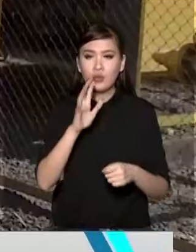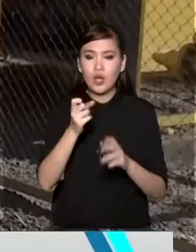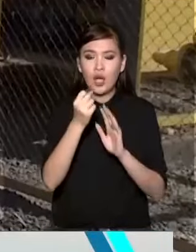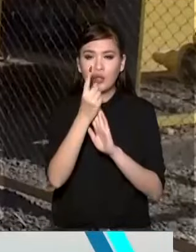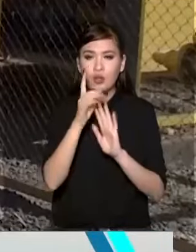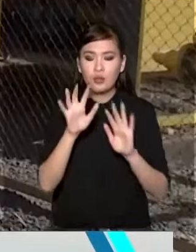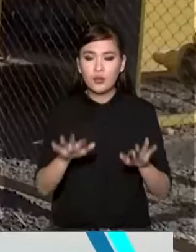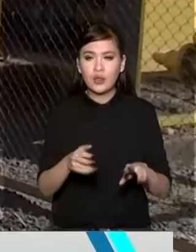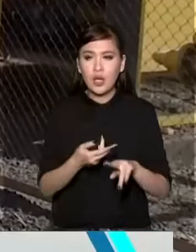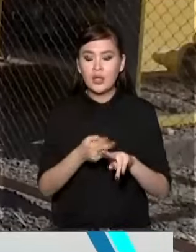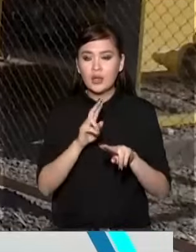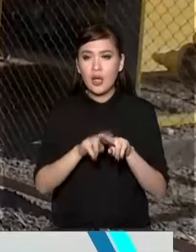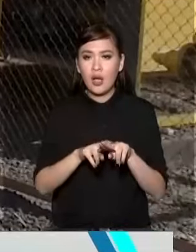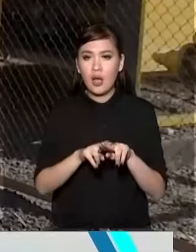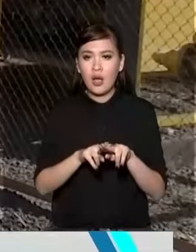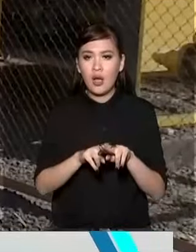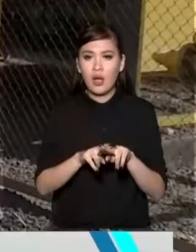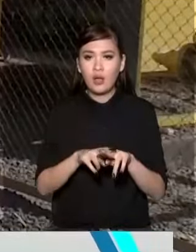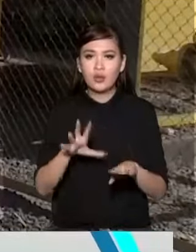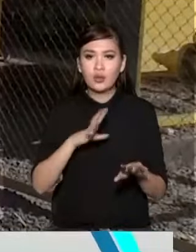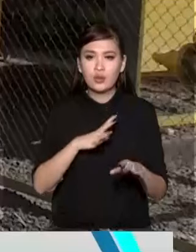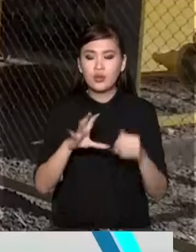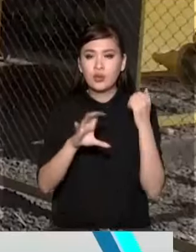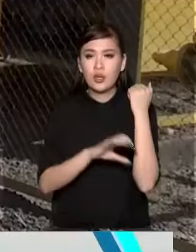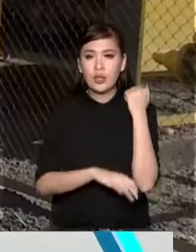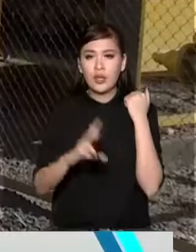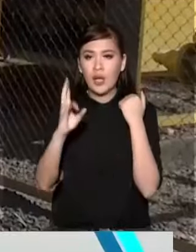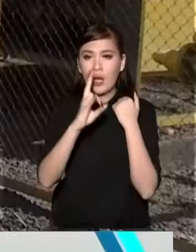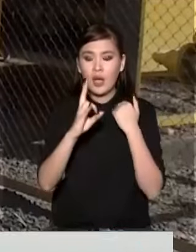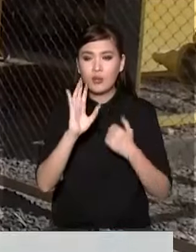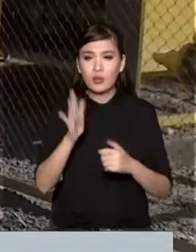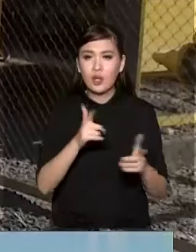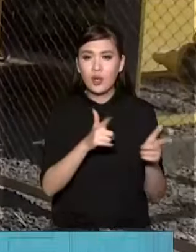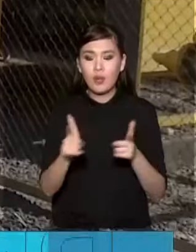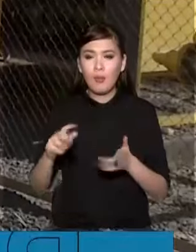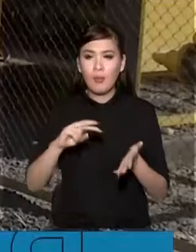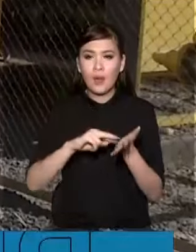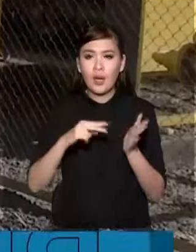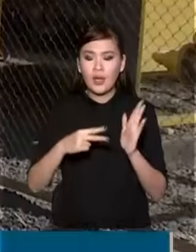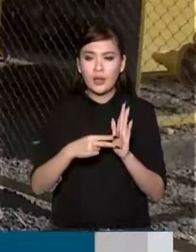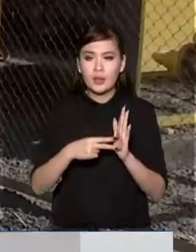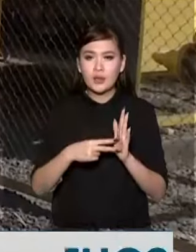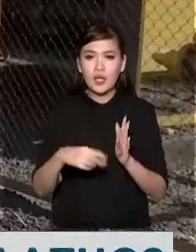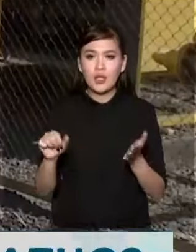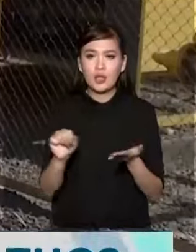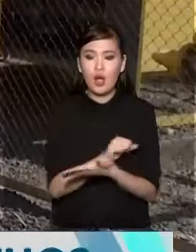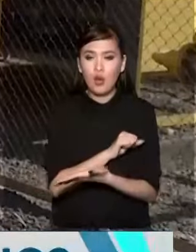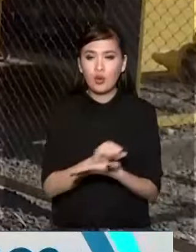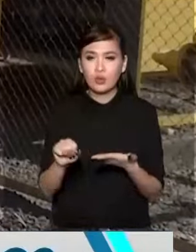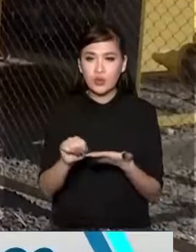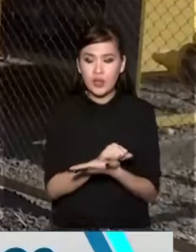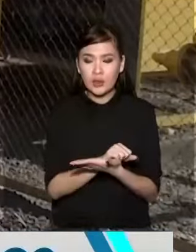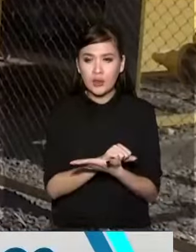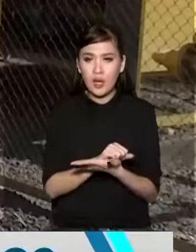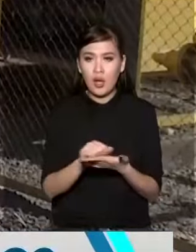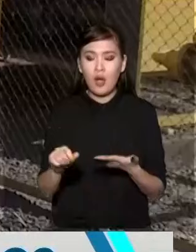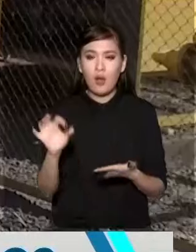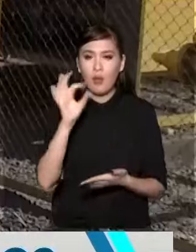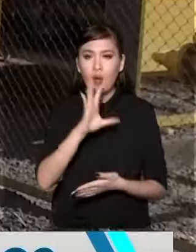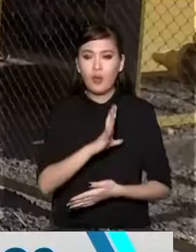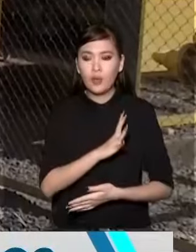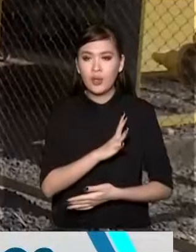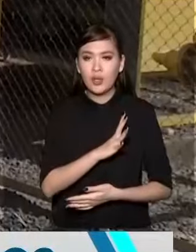пунктов. Также вот до конца ноября у нас будет готов проект, проектно-сметная документация по